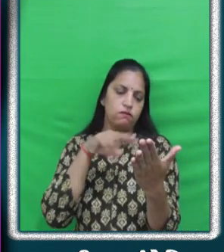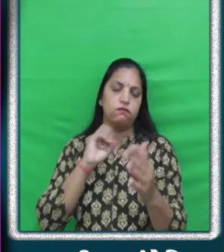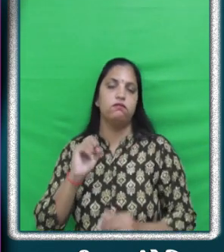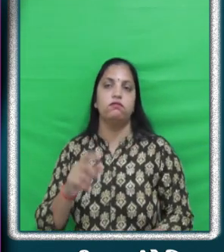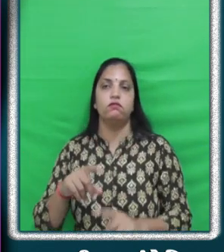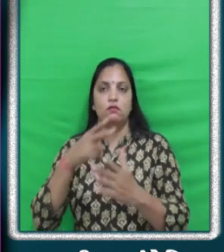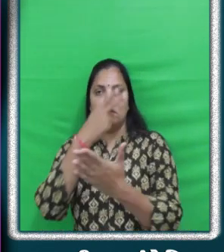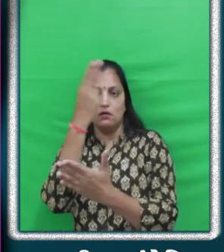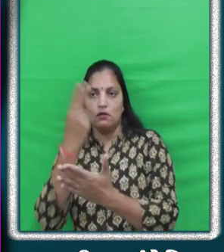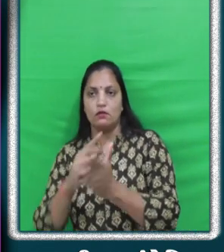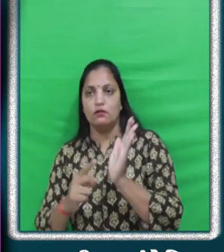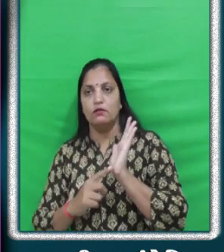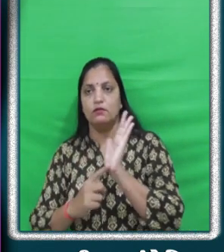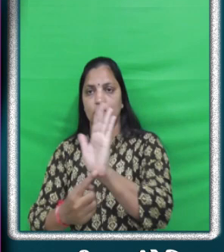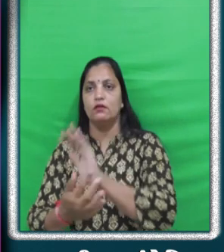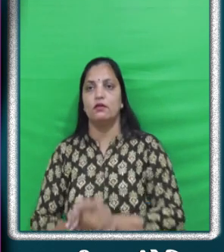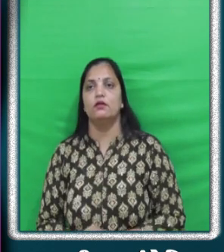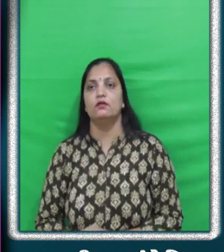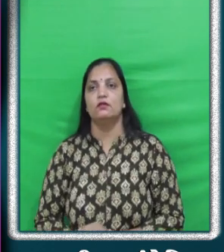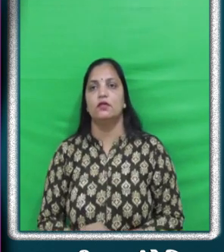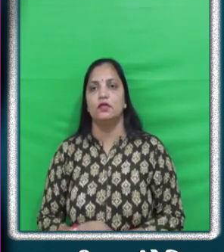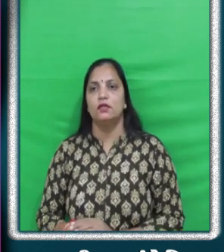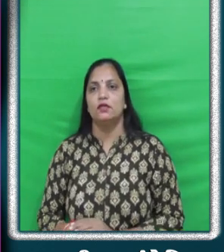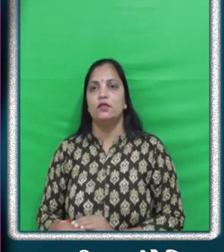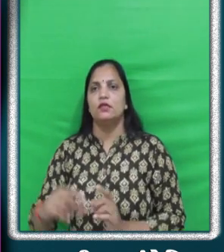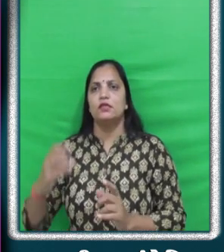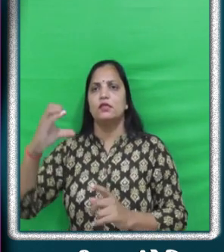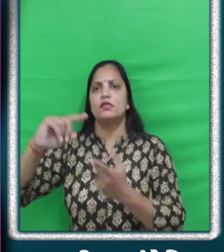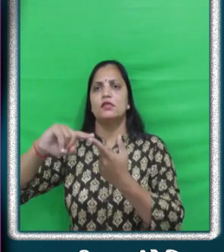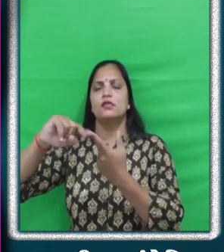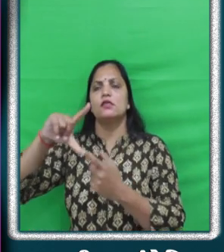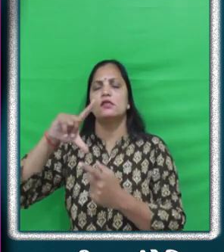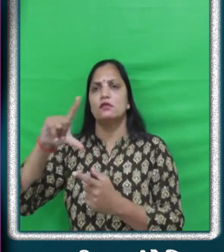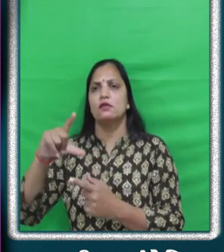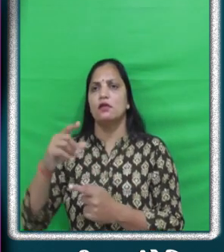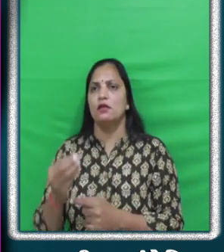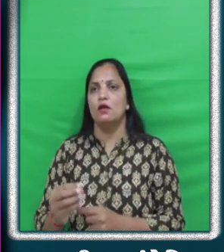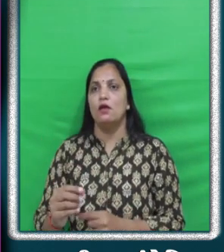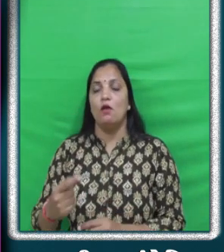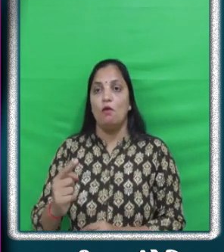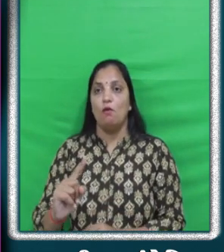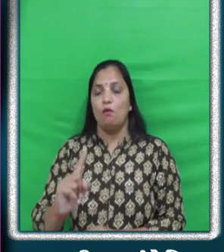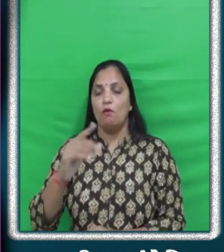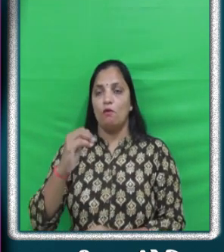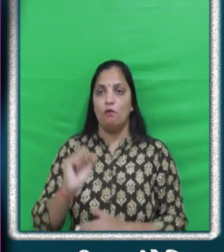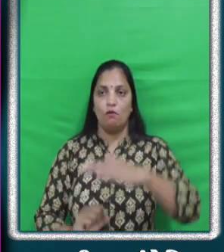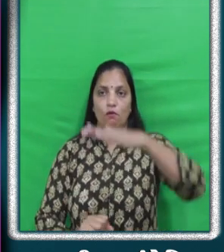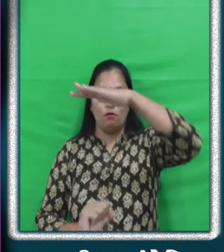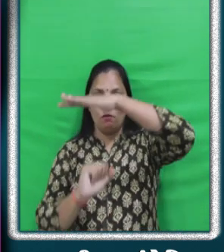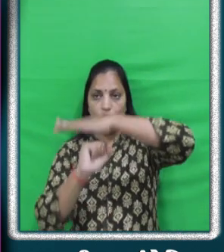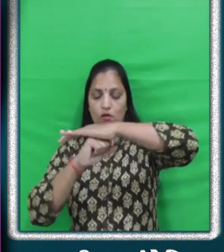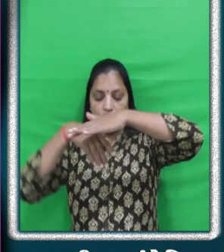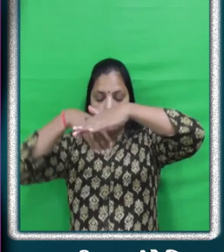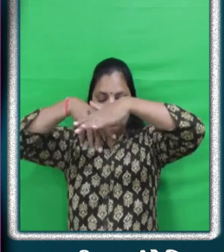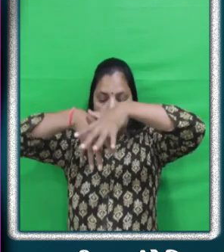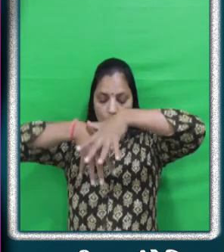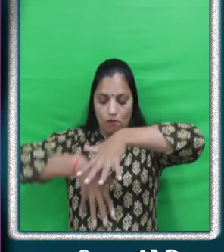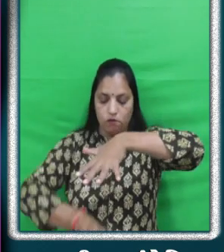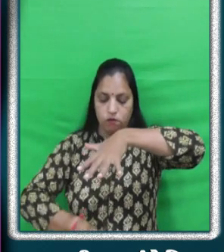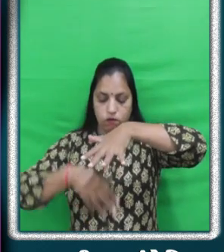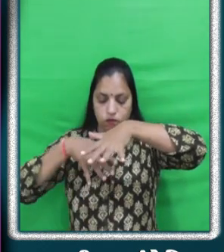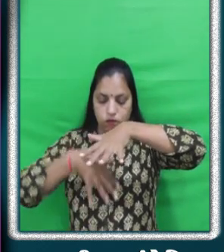કે આકૃતિની અંદર તમને દેખાય છે કે આ બધા જે કોષો છે ખોરાકનું વહન ઉપરથી નીચે તરફ કરે